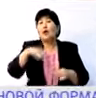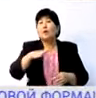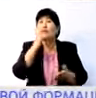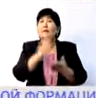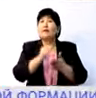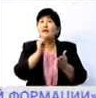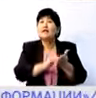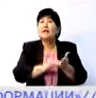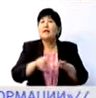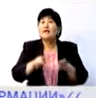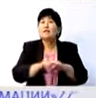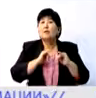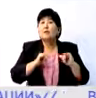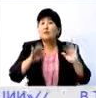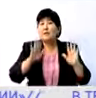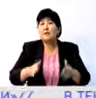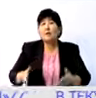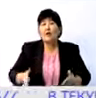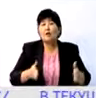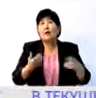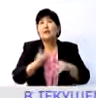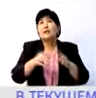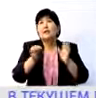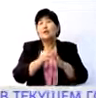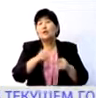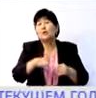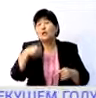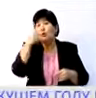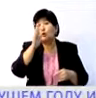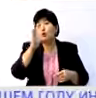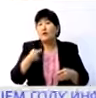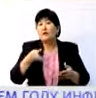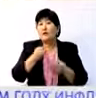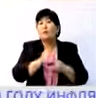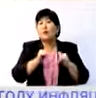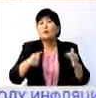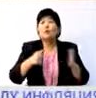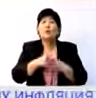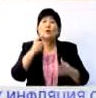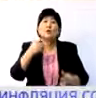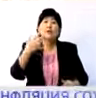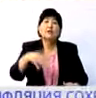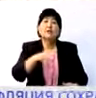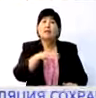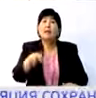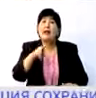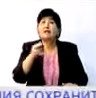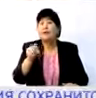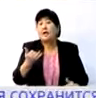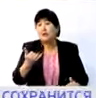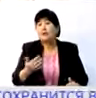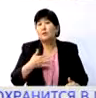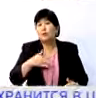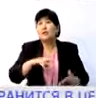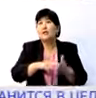ставит задачу системно развивать местные дороги. С этой целью уже в текущем году финансирование увеличено до 150 миллиардов тенге. И в нашем